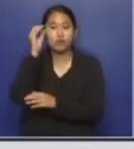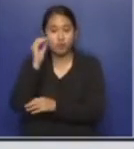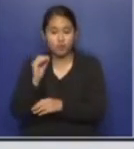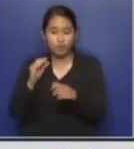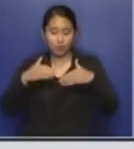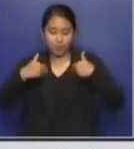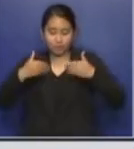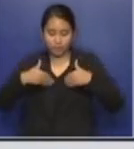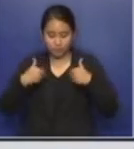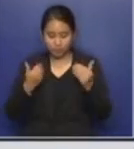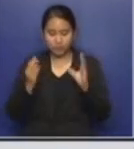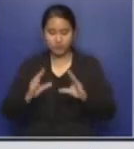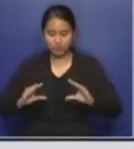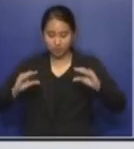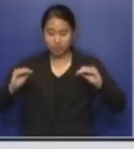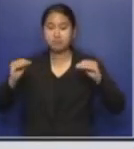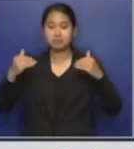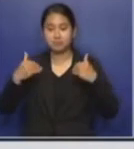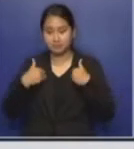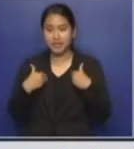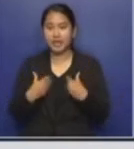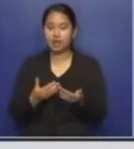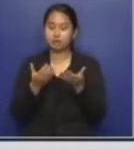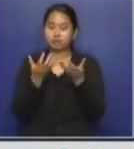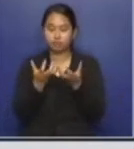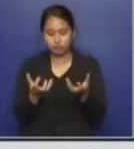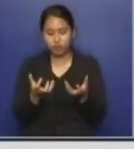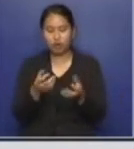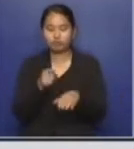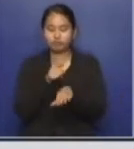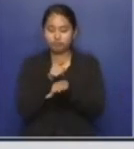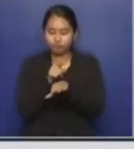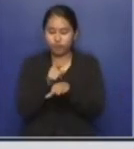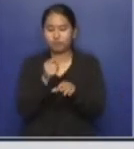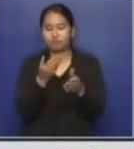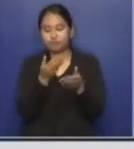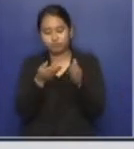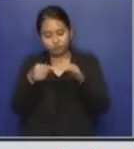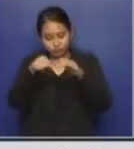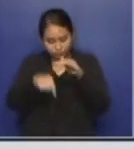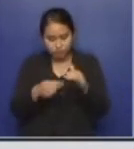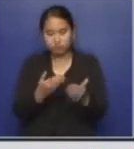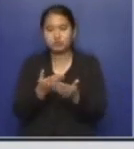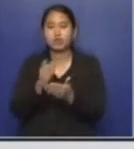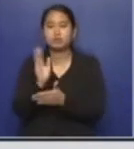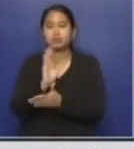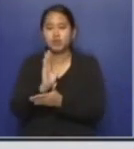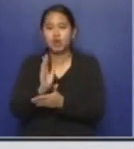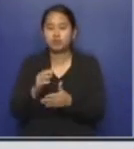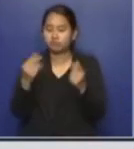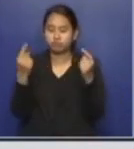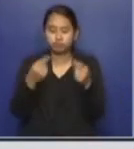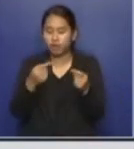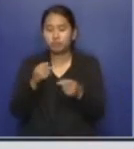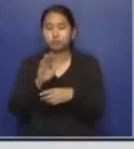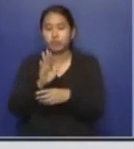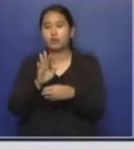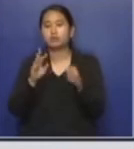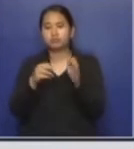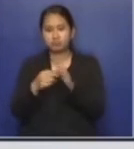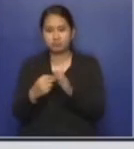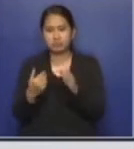นมีจิตสงบไม่ต้องไปซื้ออาวุธมาฆ่าฟันกันแล้วบ้านเมืองมันจะสงบ